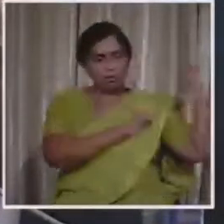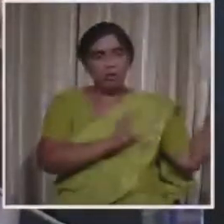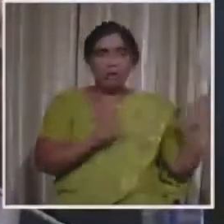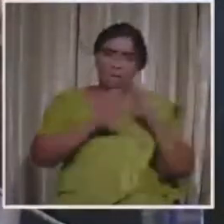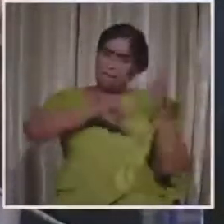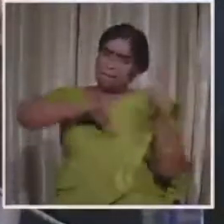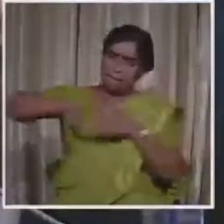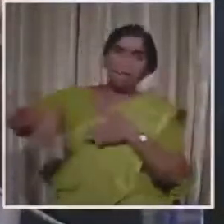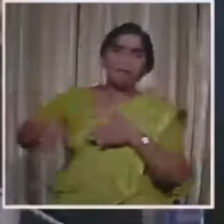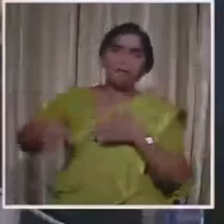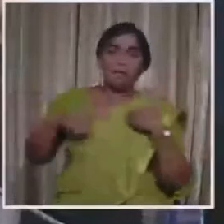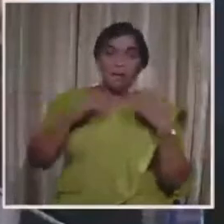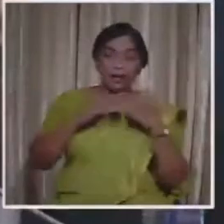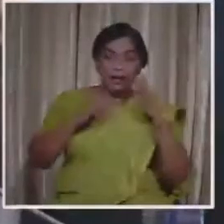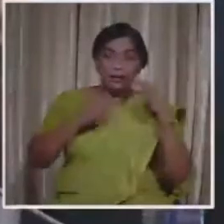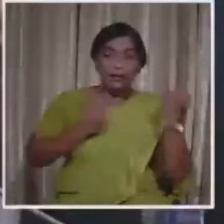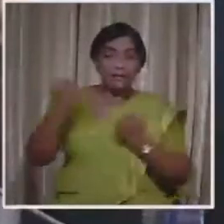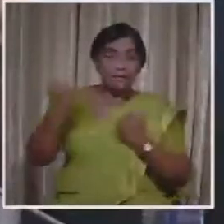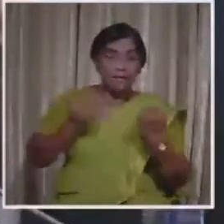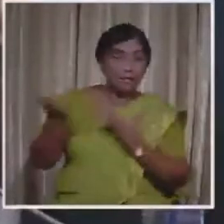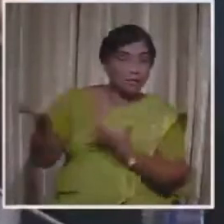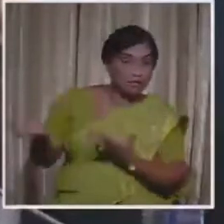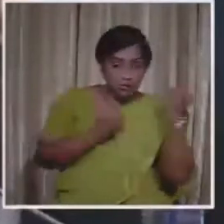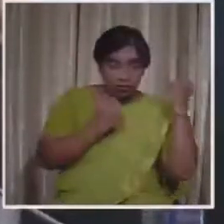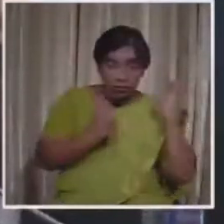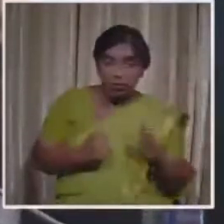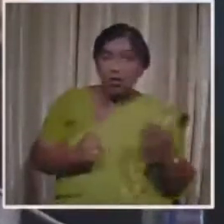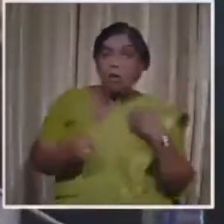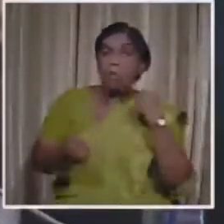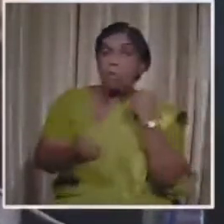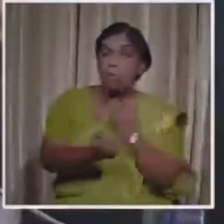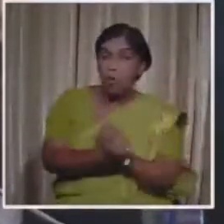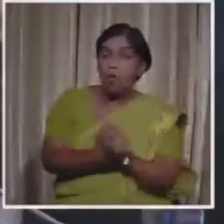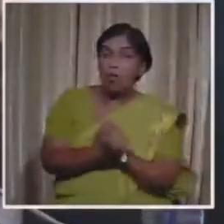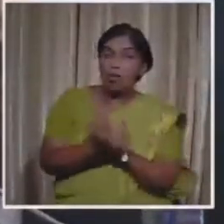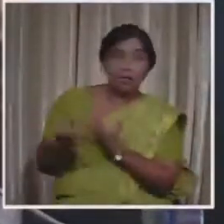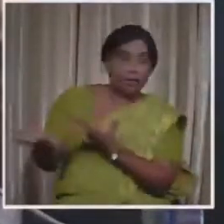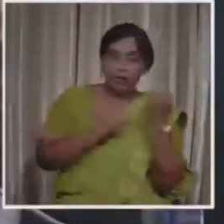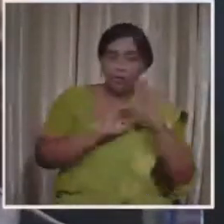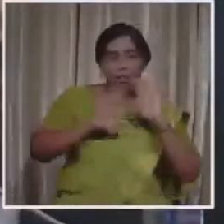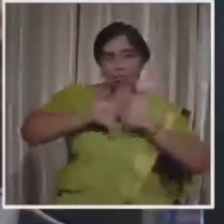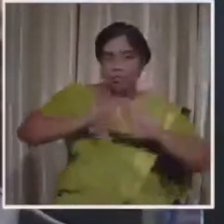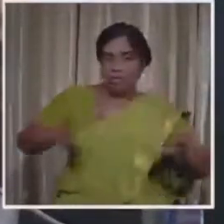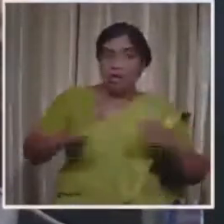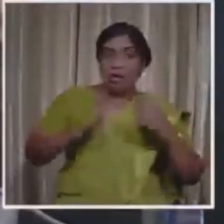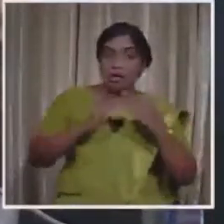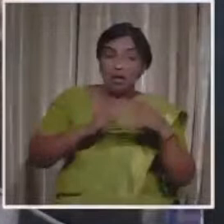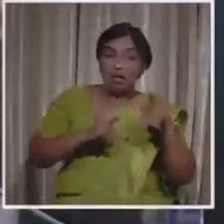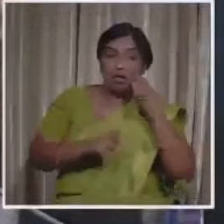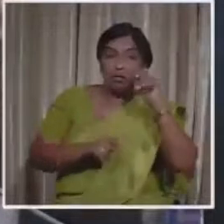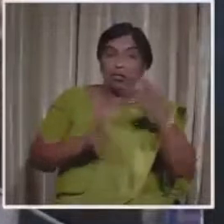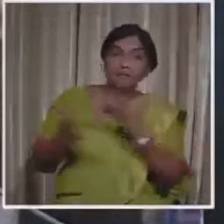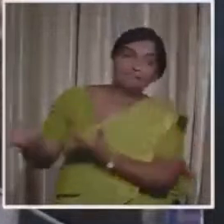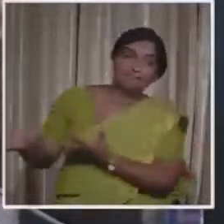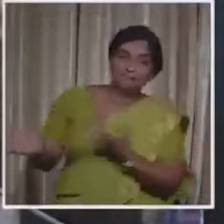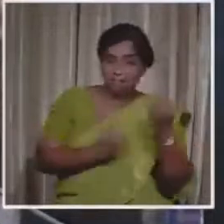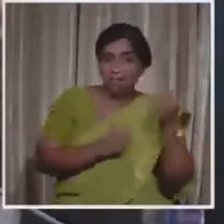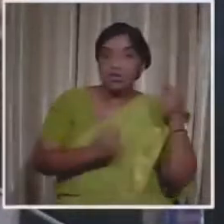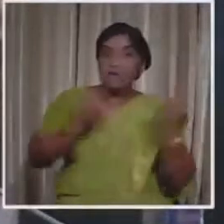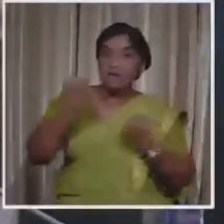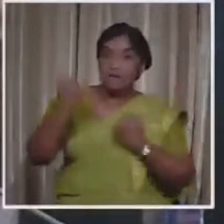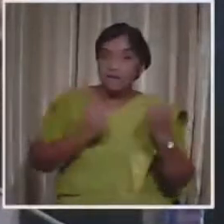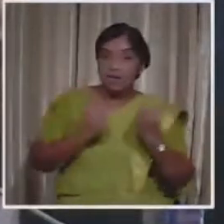කියලා. මගේ ගෙදර තිබුණු වාහනේ අරයි යන්න හදනකොට පොලිසිය ඒක ගෙනියන්න දුන්නේ නැහැ. හැබැයි ගමේ තරුණේ බලෙන් අරගෙන ගිහිල්ලා ඒ